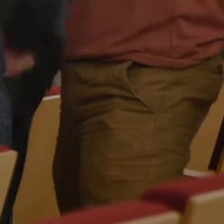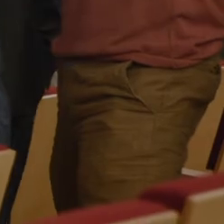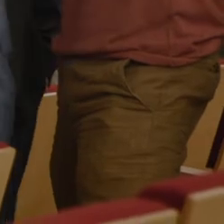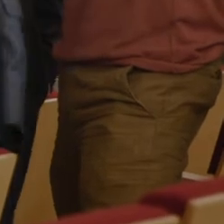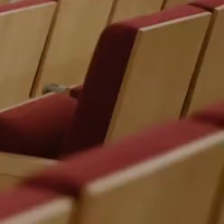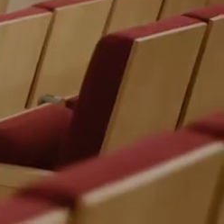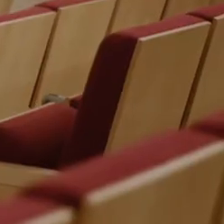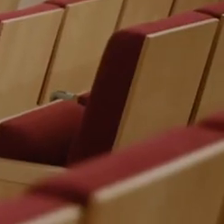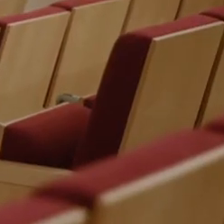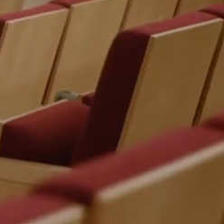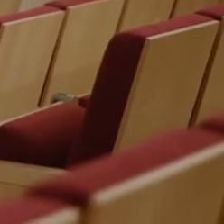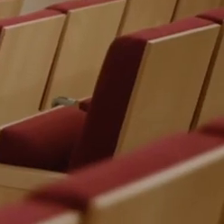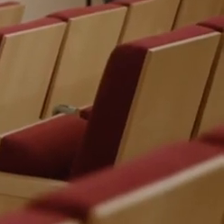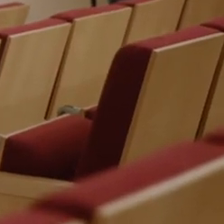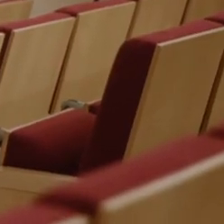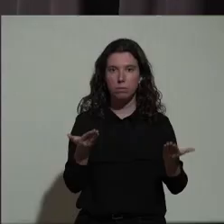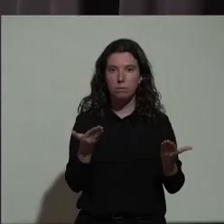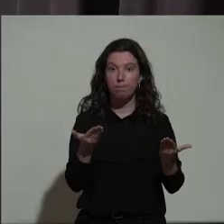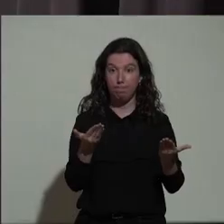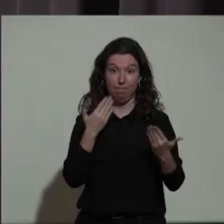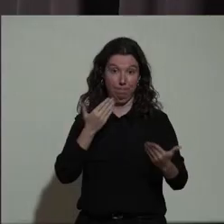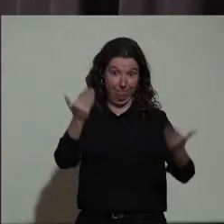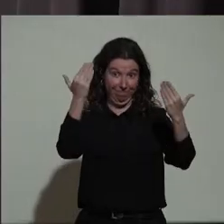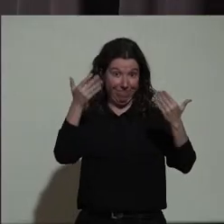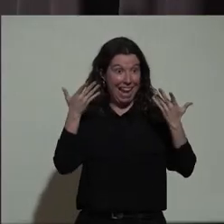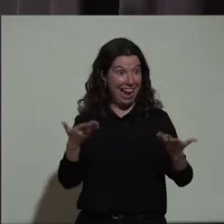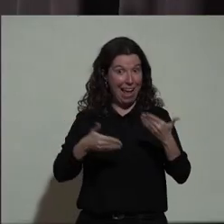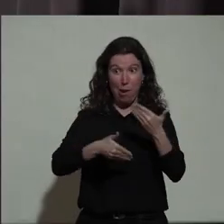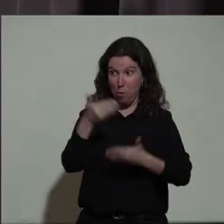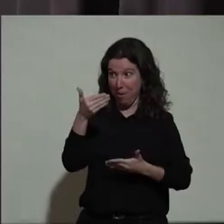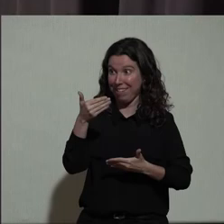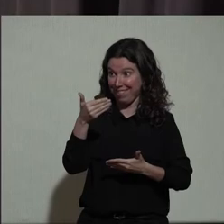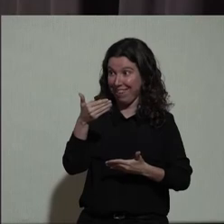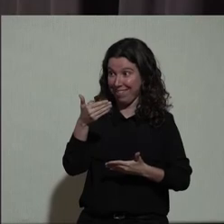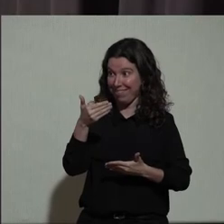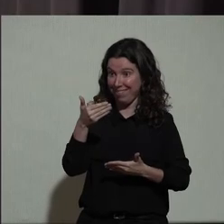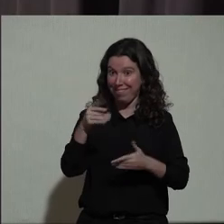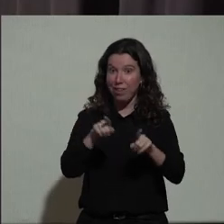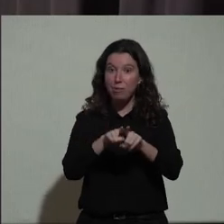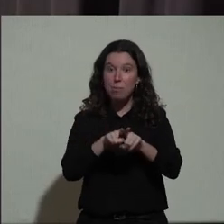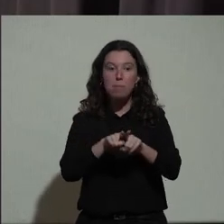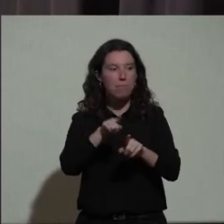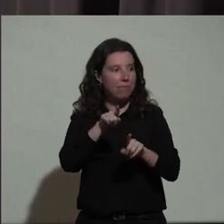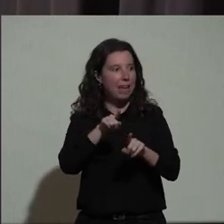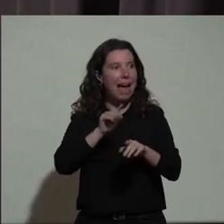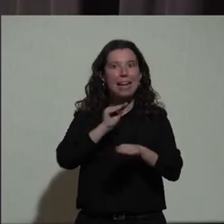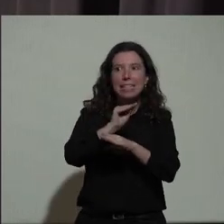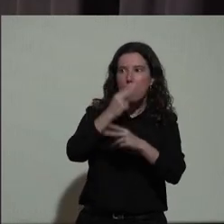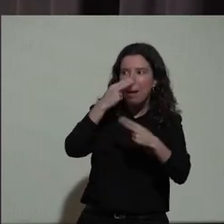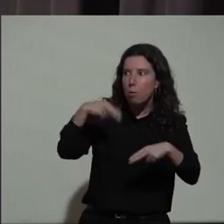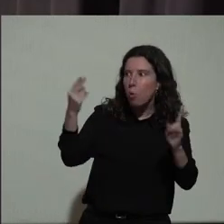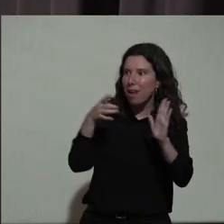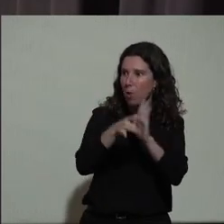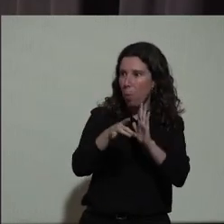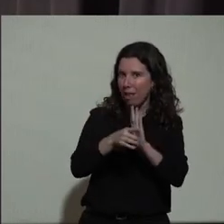universitària. Enhorabona a tots aquells que comenceu, sou uns privilegiats per poder gaudir d'un ensenyament públic de qualitat com el que rebreu